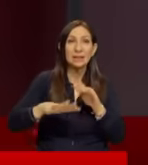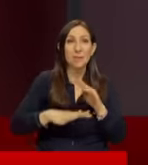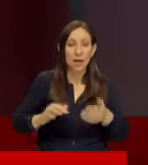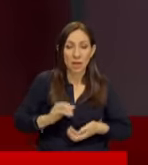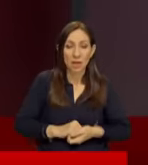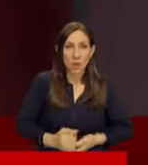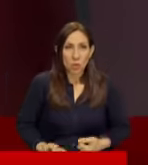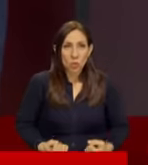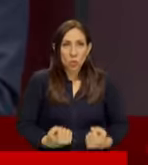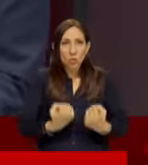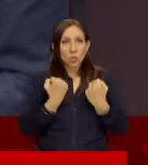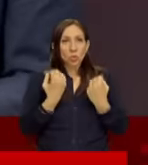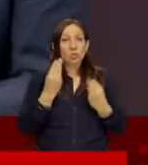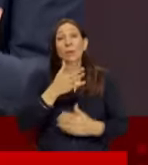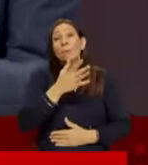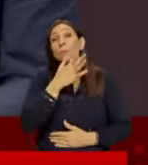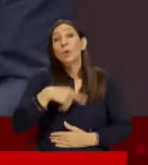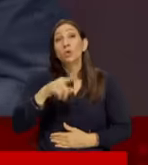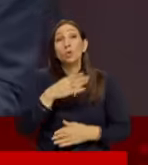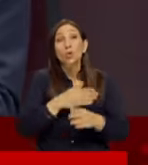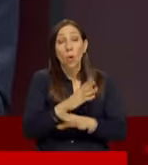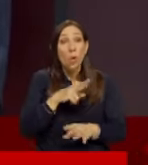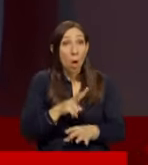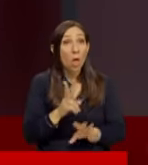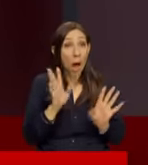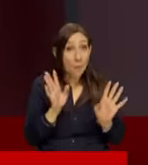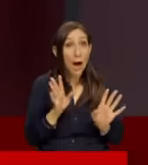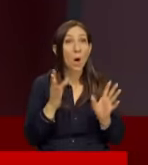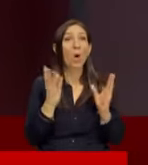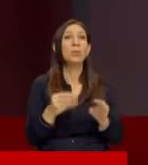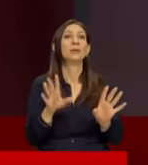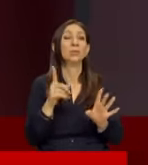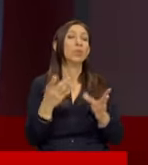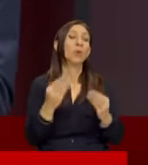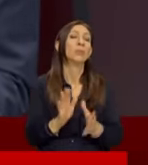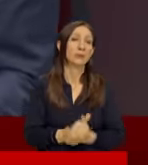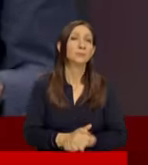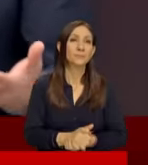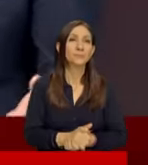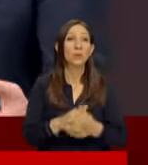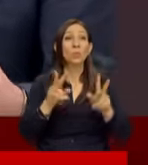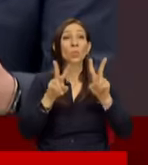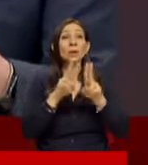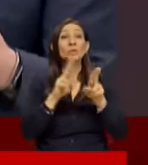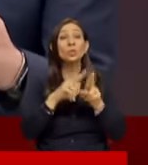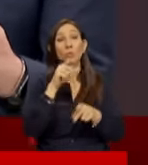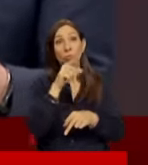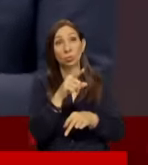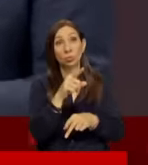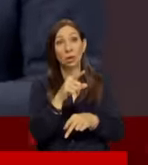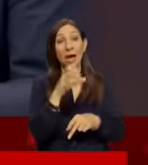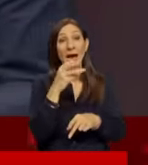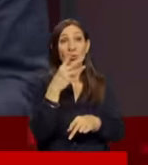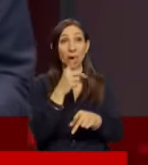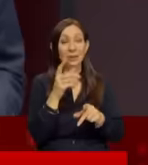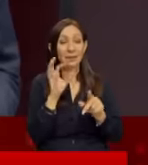ittifakının güçleneceğini biliyorlardı. Doğru taktik izlediler ama tutmadı, o da tutmadı yani. Murat Kurum